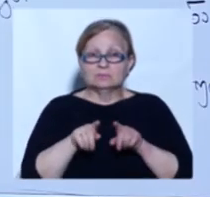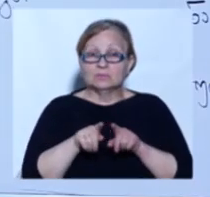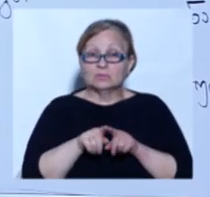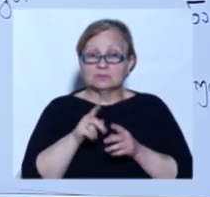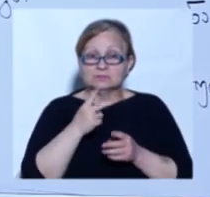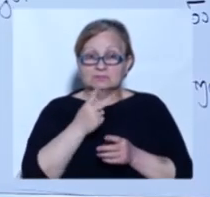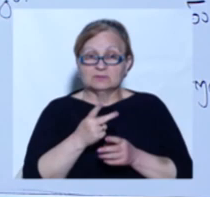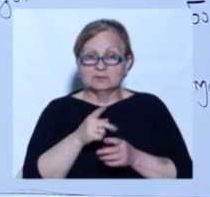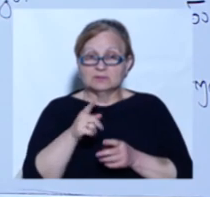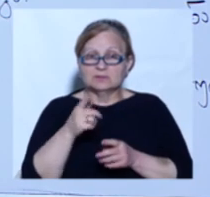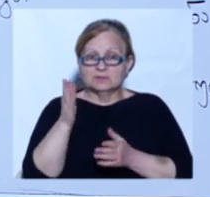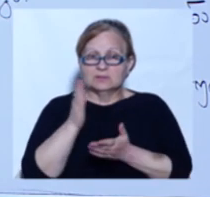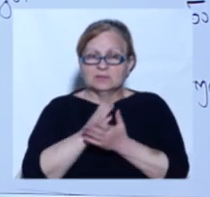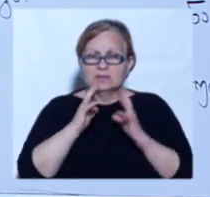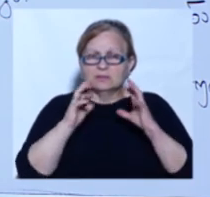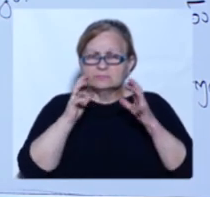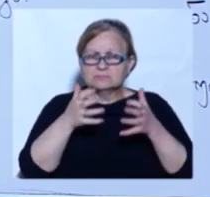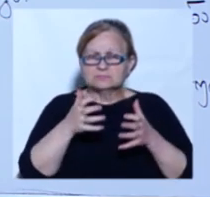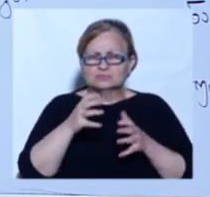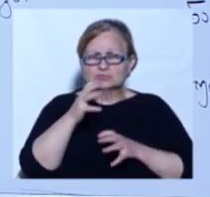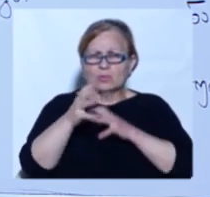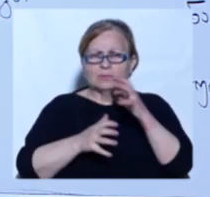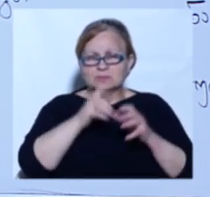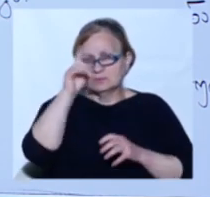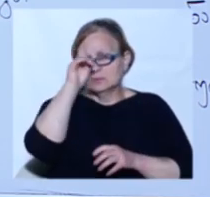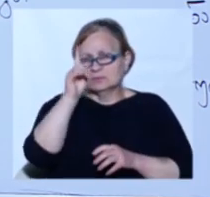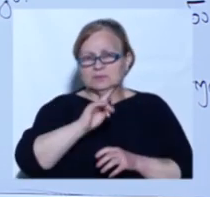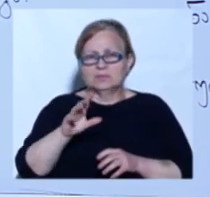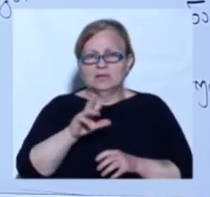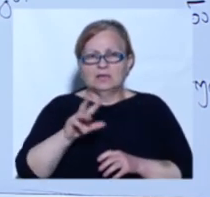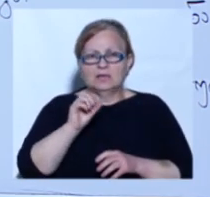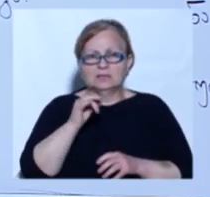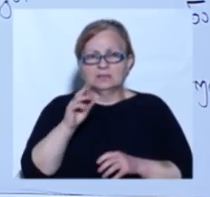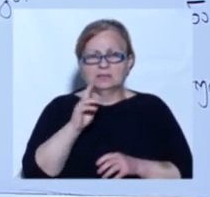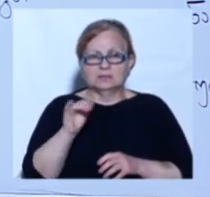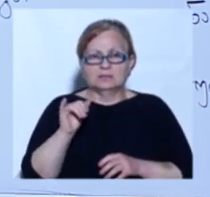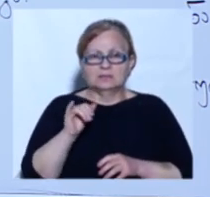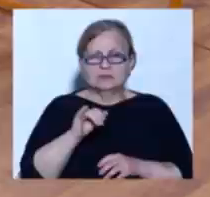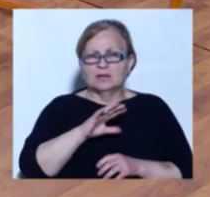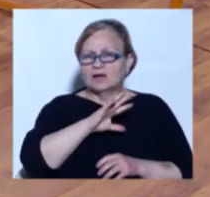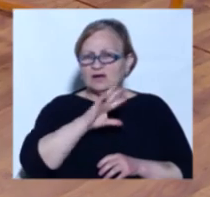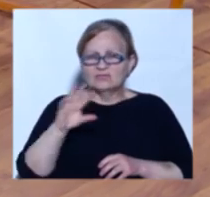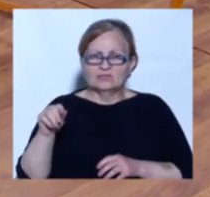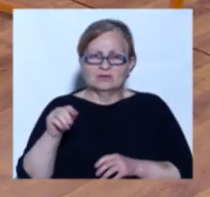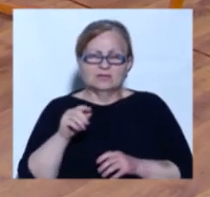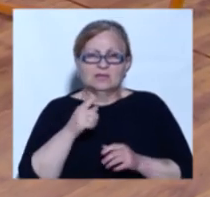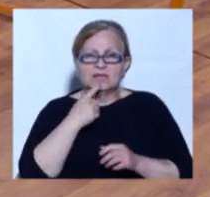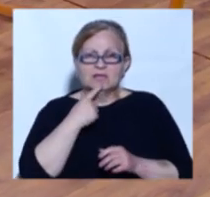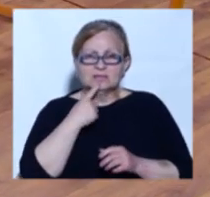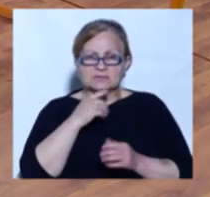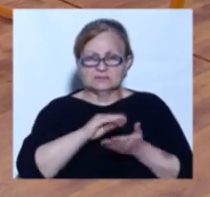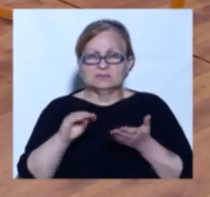ამისა, ის არის მთელ მსოფლიოში ცნობილი და ჰაიკუ იწერება არაერთ ენაზე. ჰაიკუ